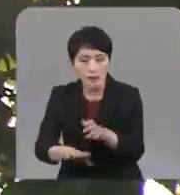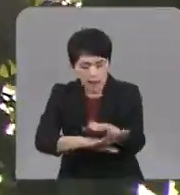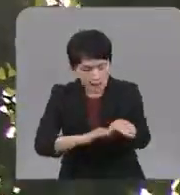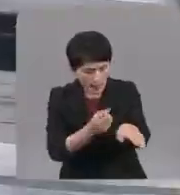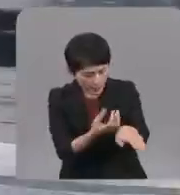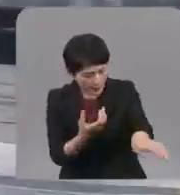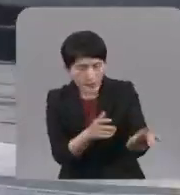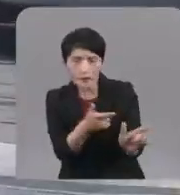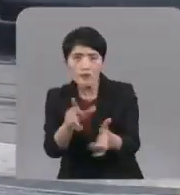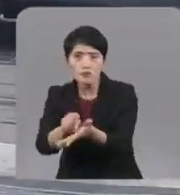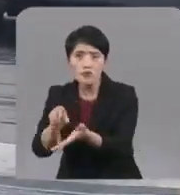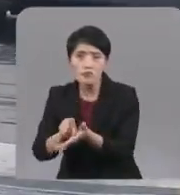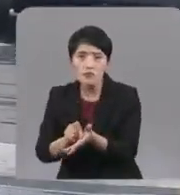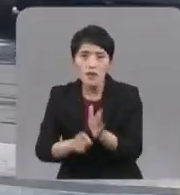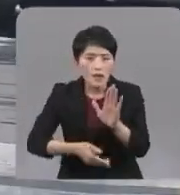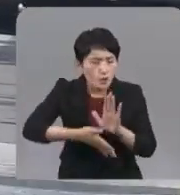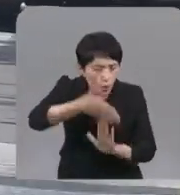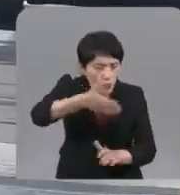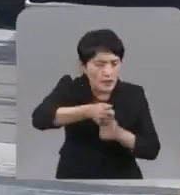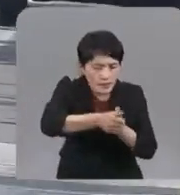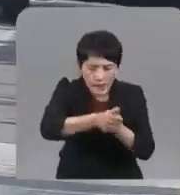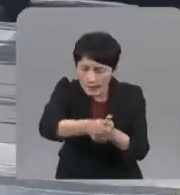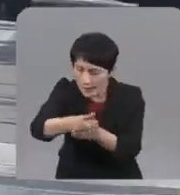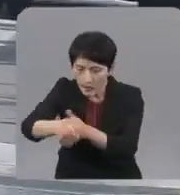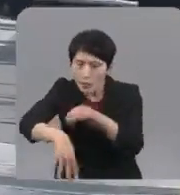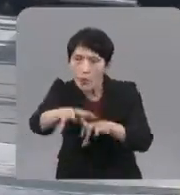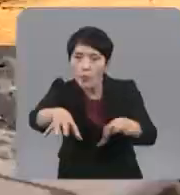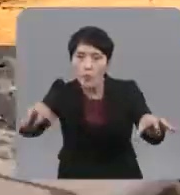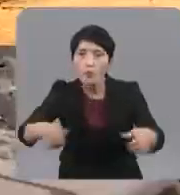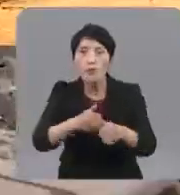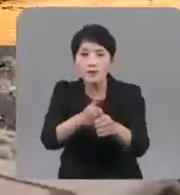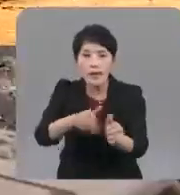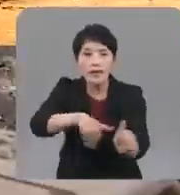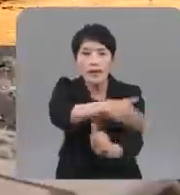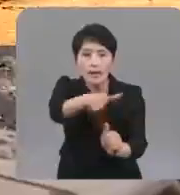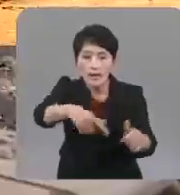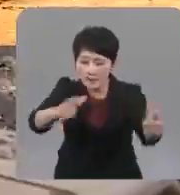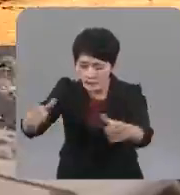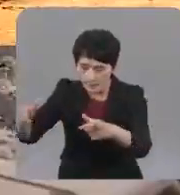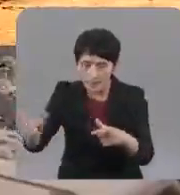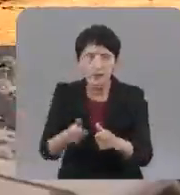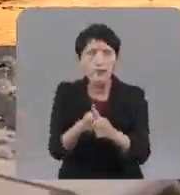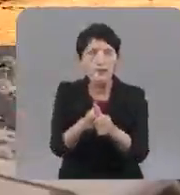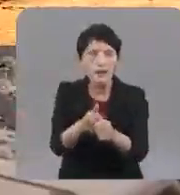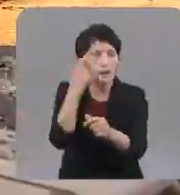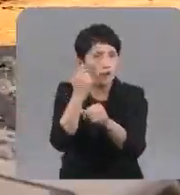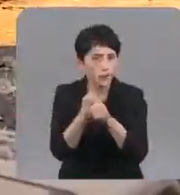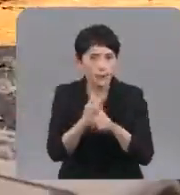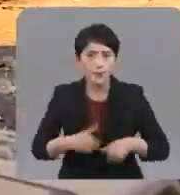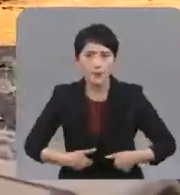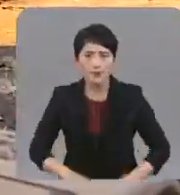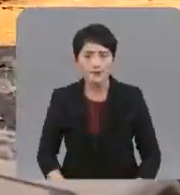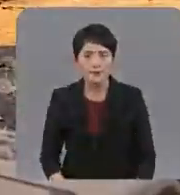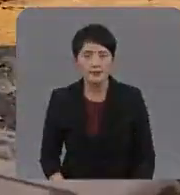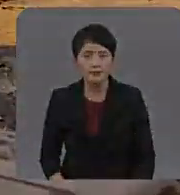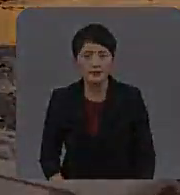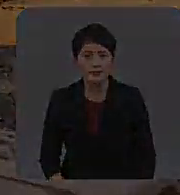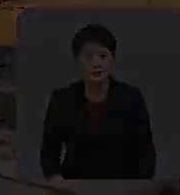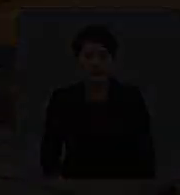diện tích Vành Đai xanh sự phân bố nguồn phát thải khí nhà kính hoặc Việc thay đổi chính sách theo từng đô thị để có thể lập ra biện pháp đối phó với thời tiết nóng